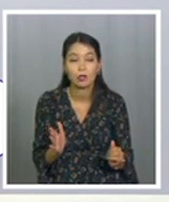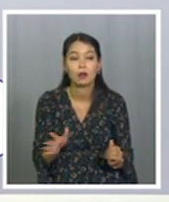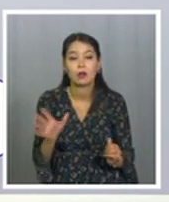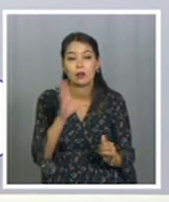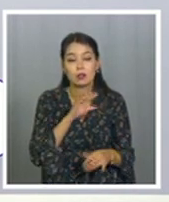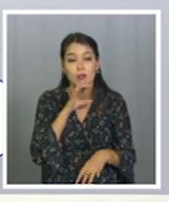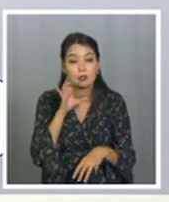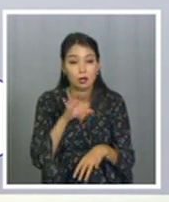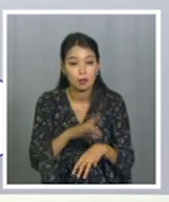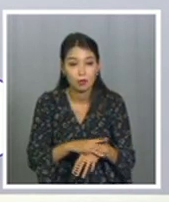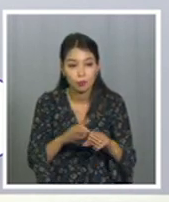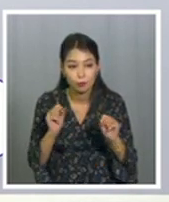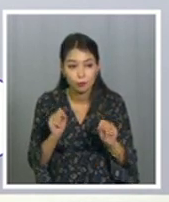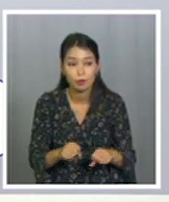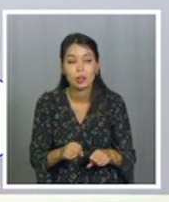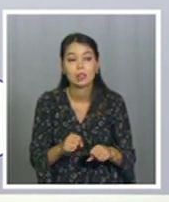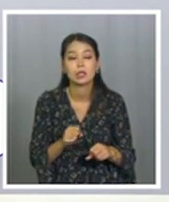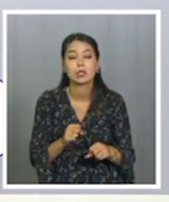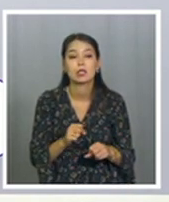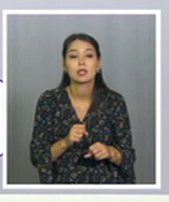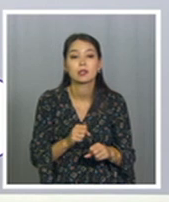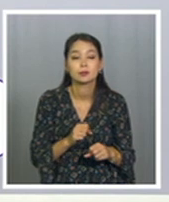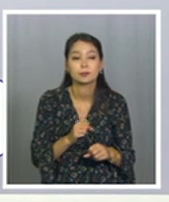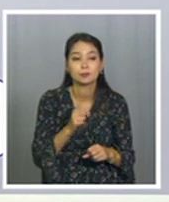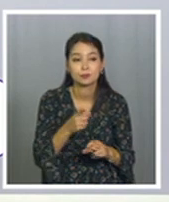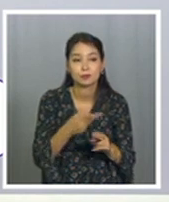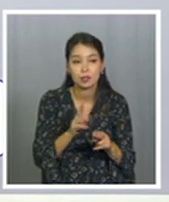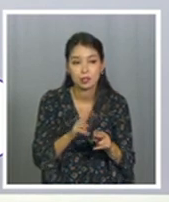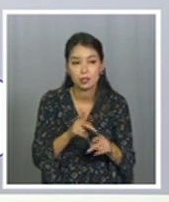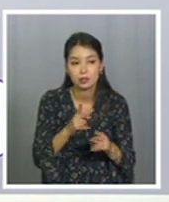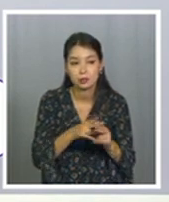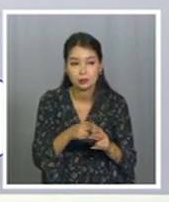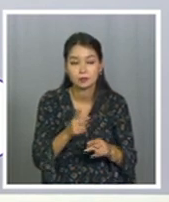болады кедергінің кемейтінін. Және